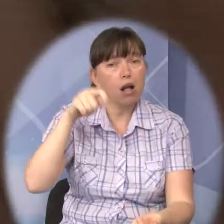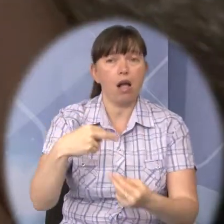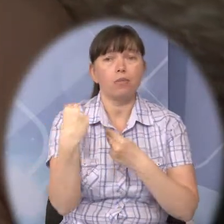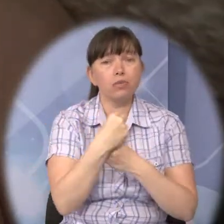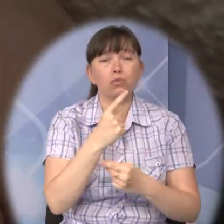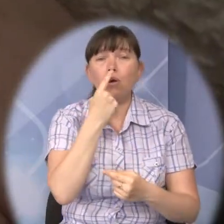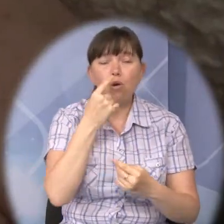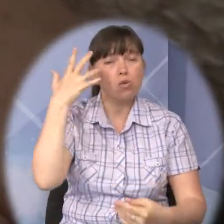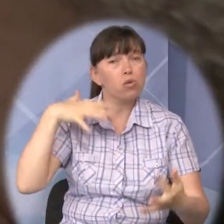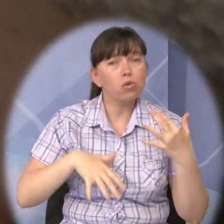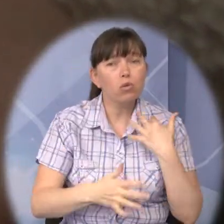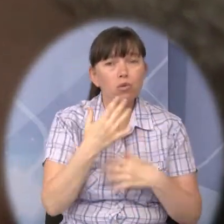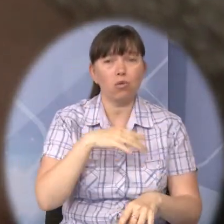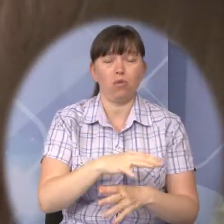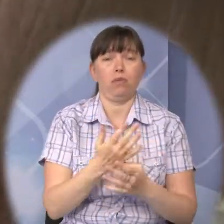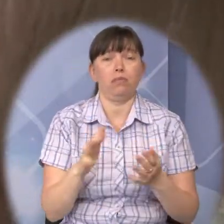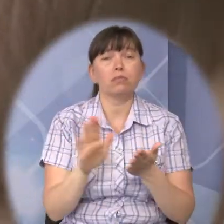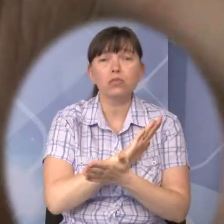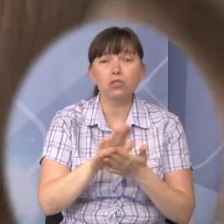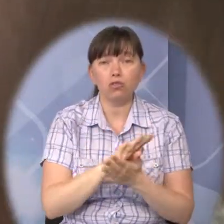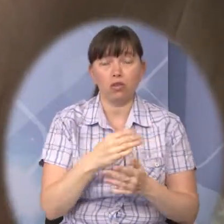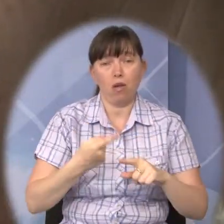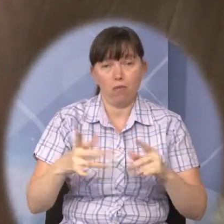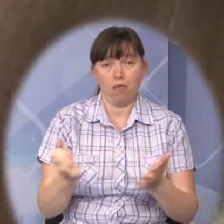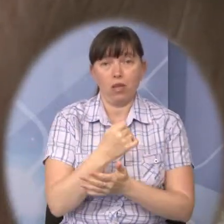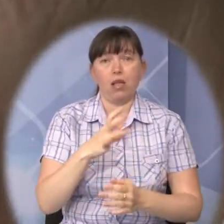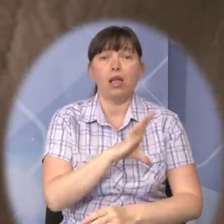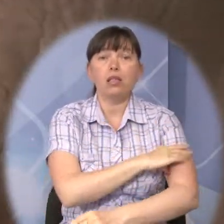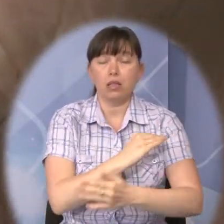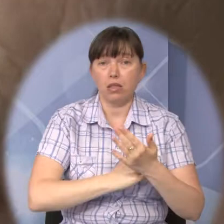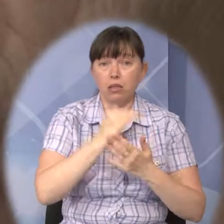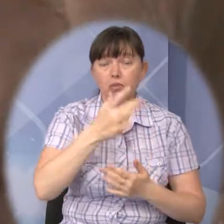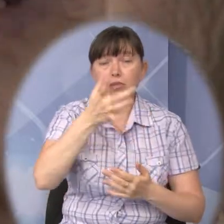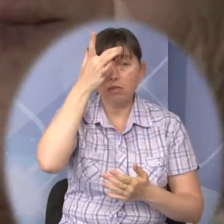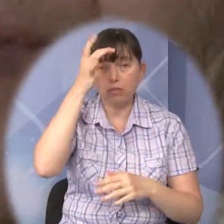spuneți capinț, că sângele meu se îngroșează postăiana și îmi dă tensiune.